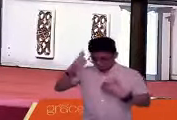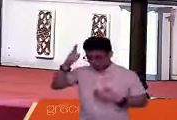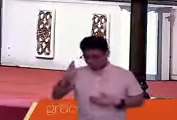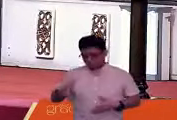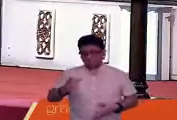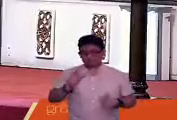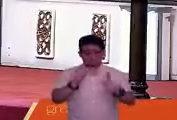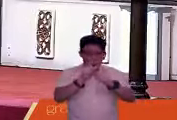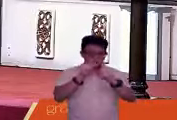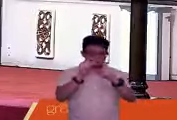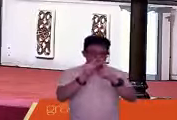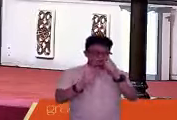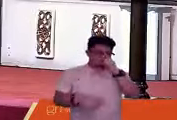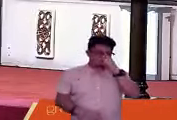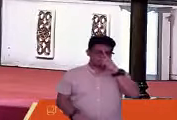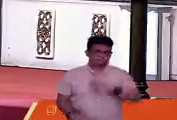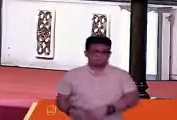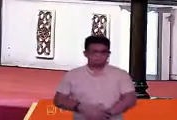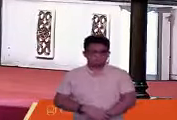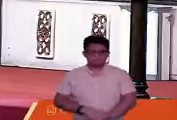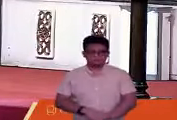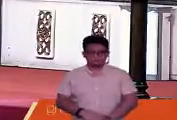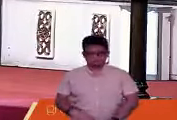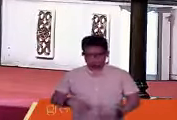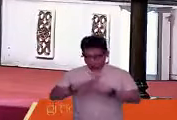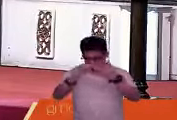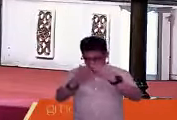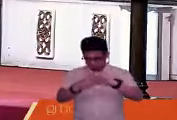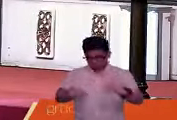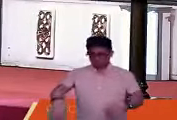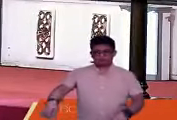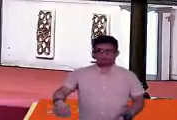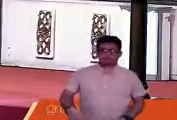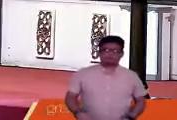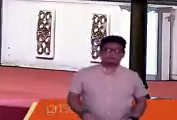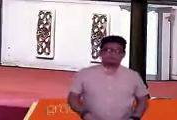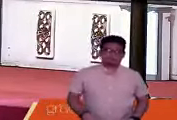Kaun. Then I remember the prodigal son, mga kaigsunan.